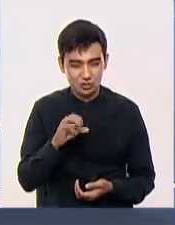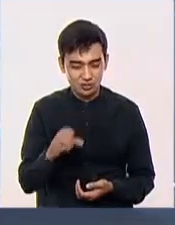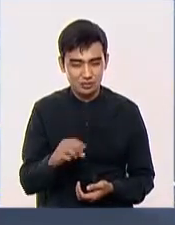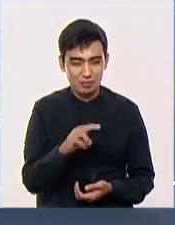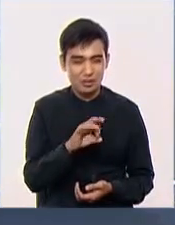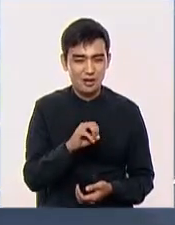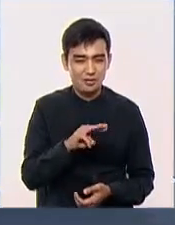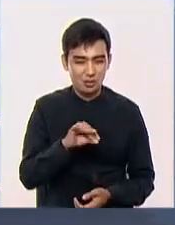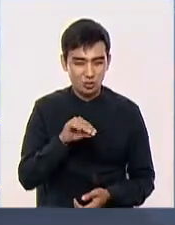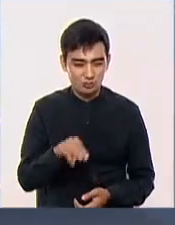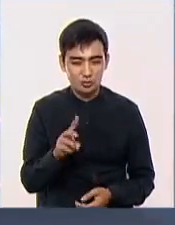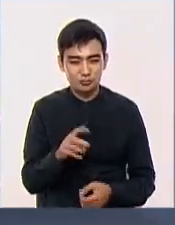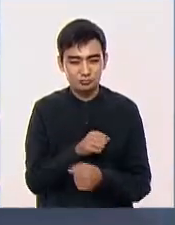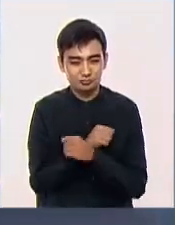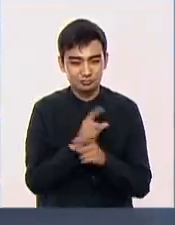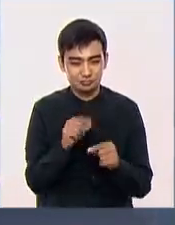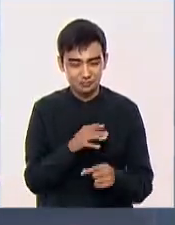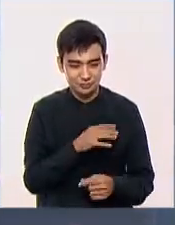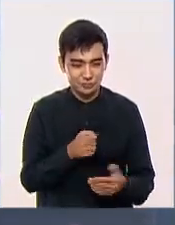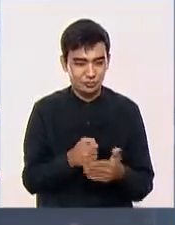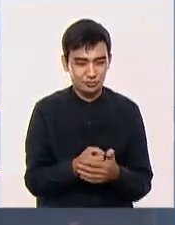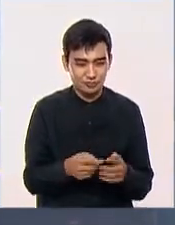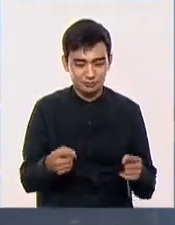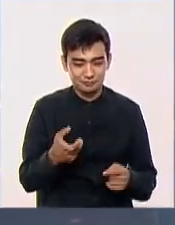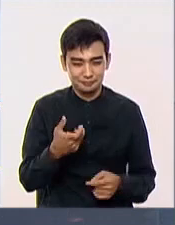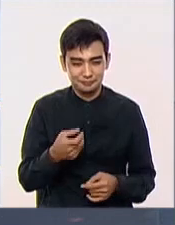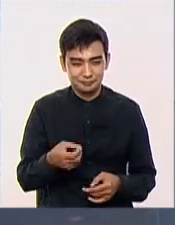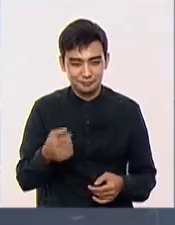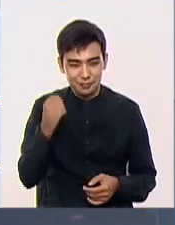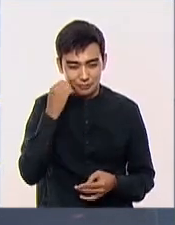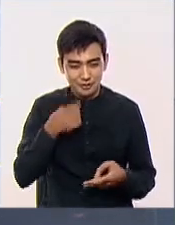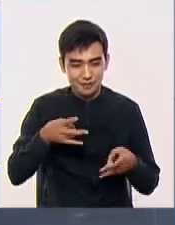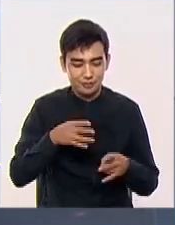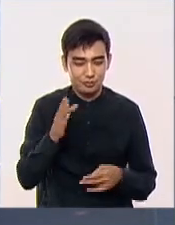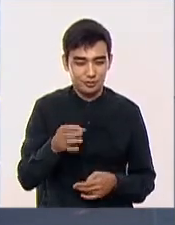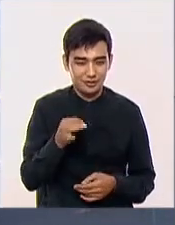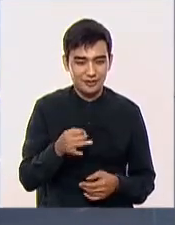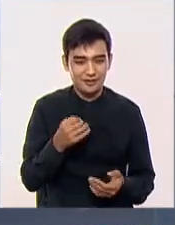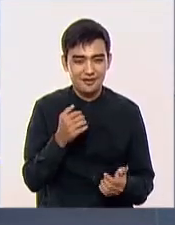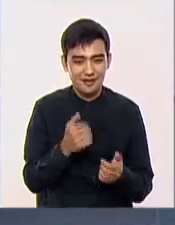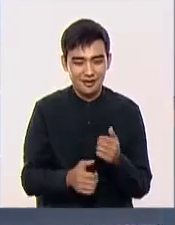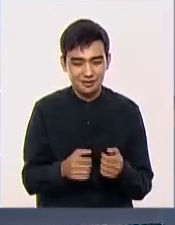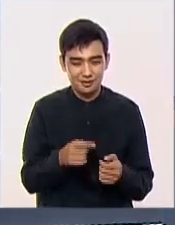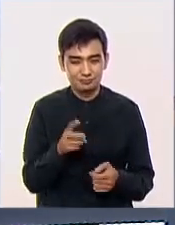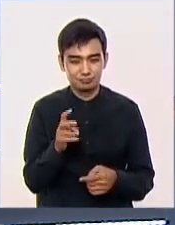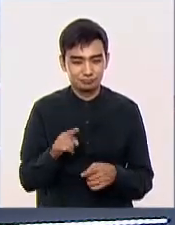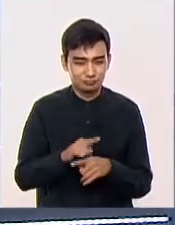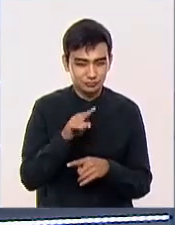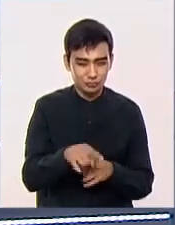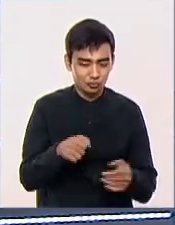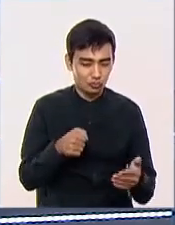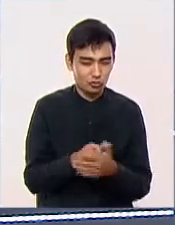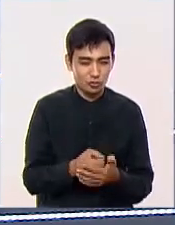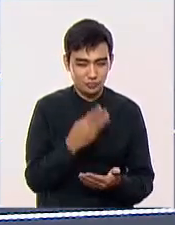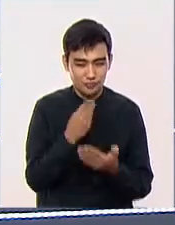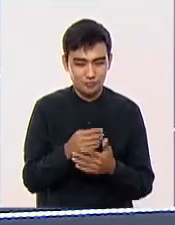Магауш демалыс орнына барған адам біразға дейін алған әсерінен айығалмай жүреді. Әр қонағын әуежайдан күтіп алғаннан бастап, аяғын жерге